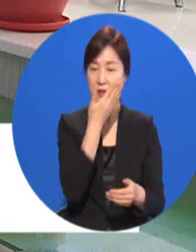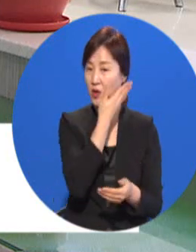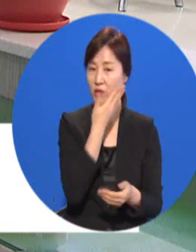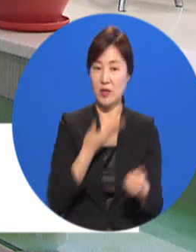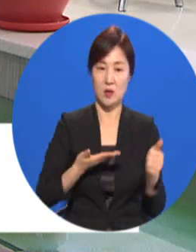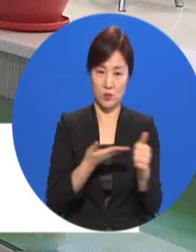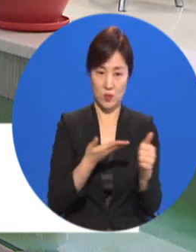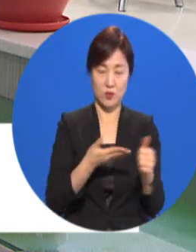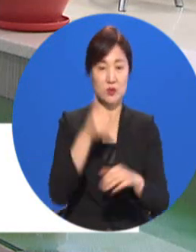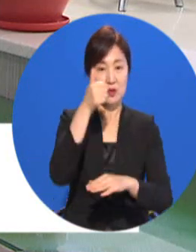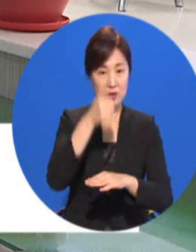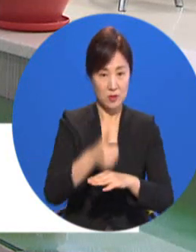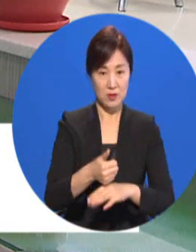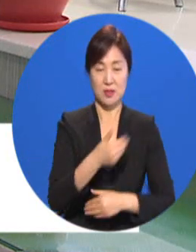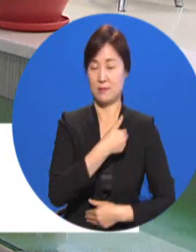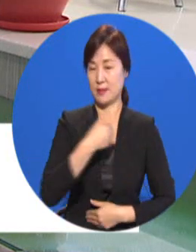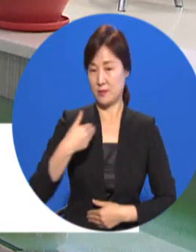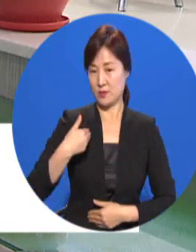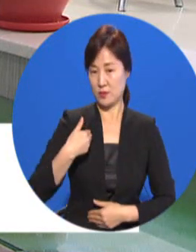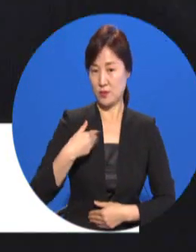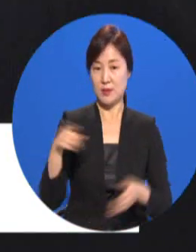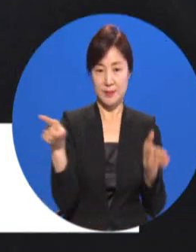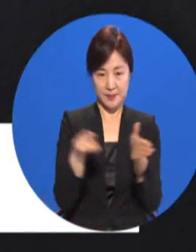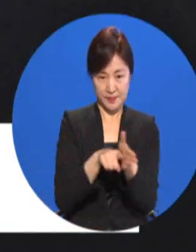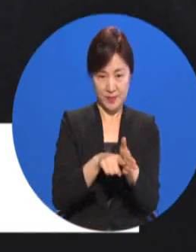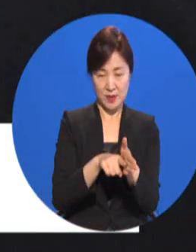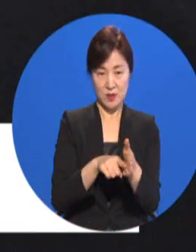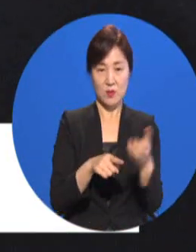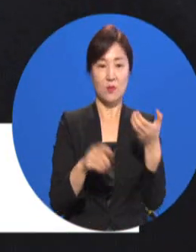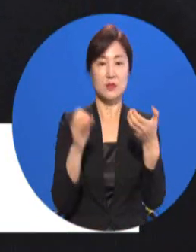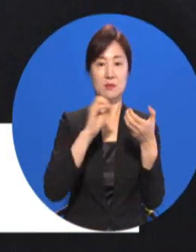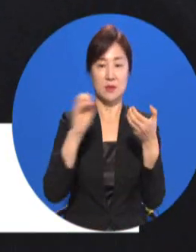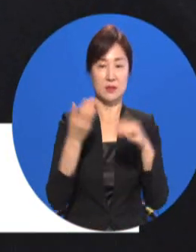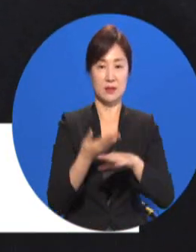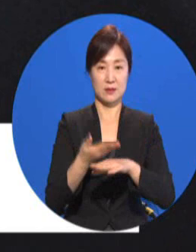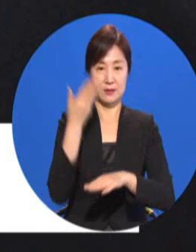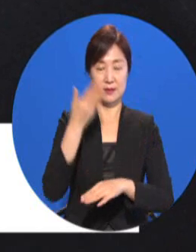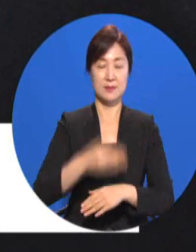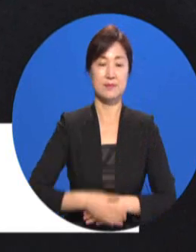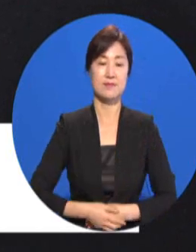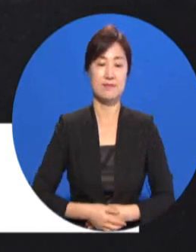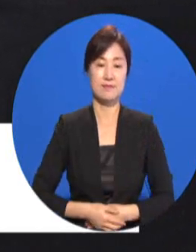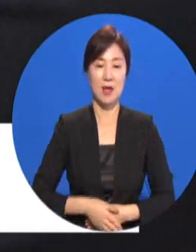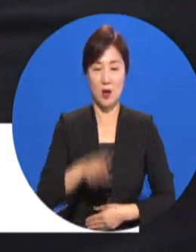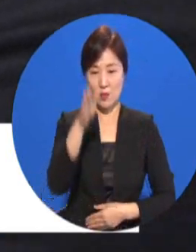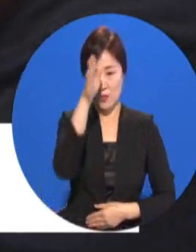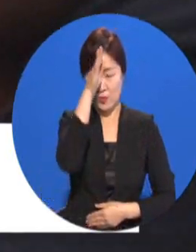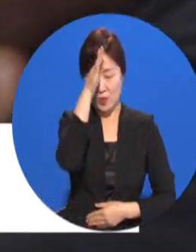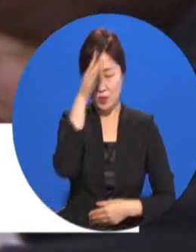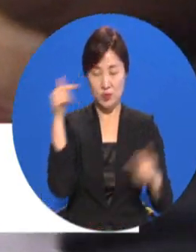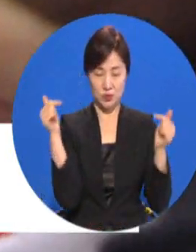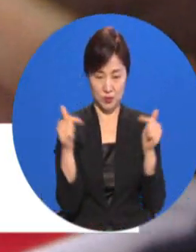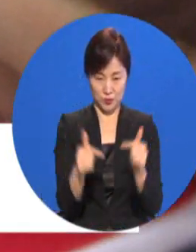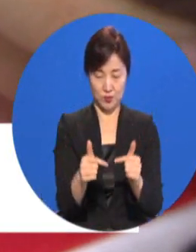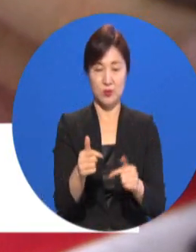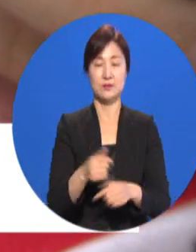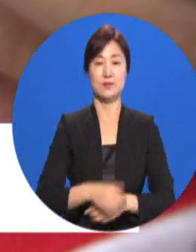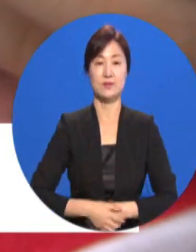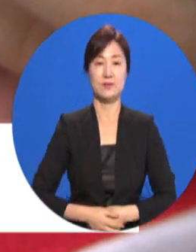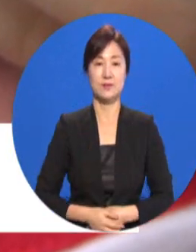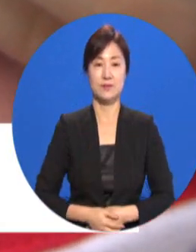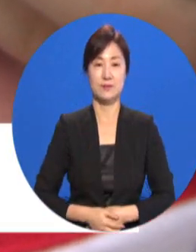결과 만족도와 신뢰도 가 90% 이상으로 높게 나왔고 유병률 도 감소한 것으로 나타났습니다